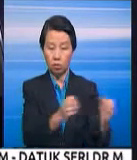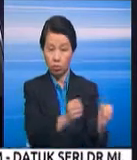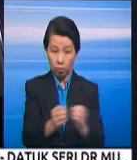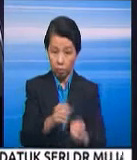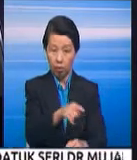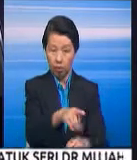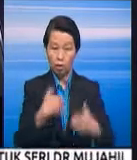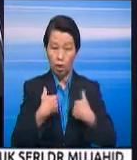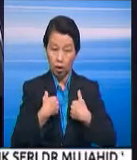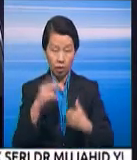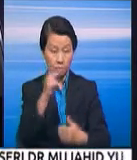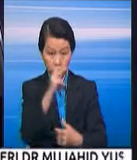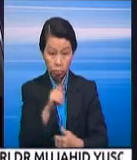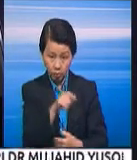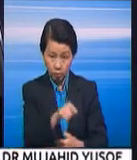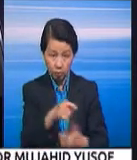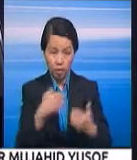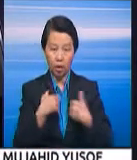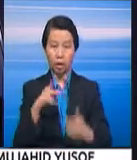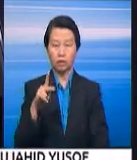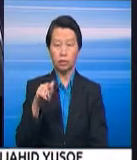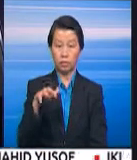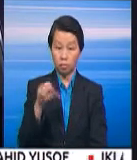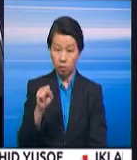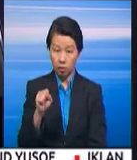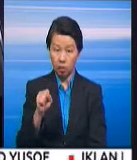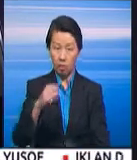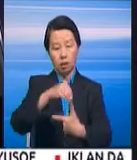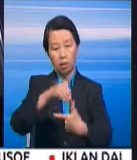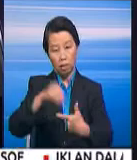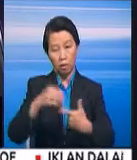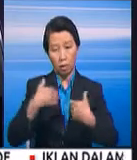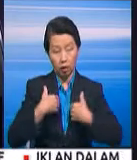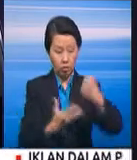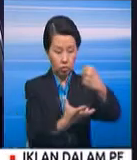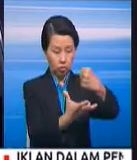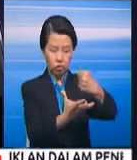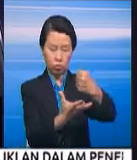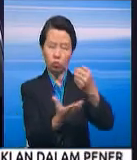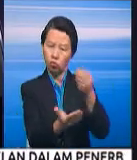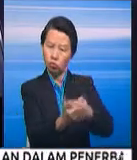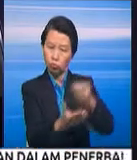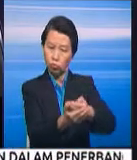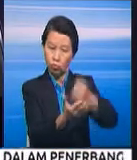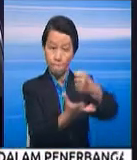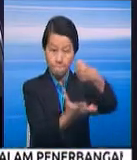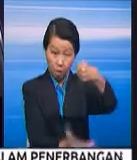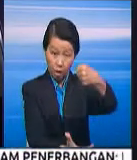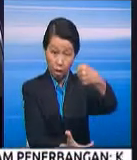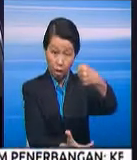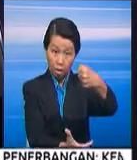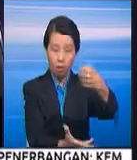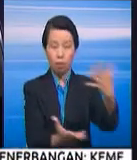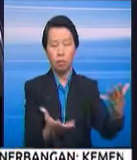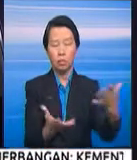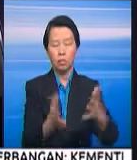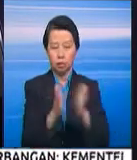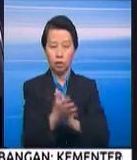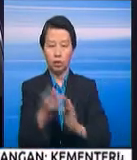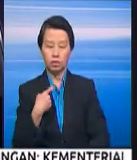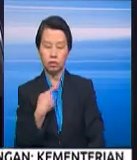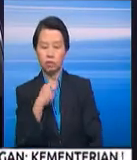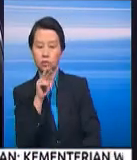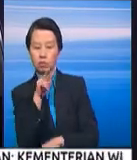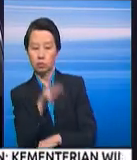itu adakah ianya mempunyai kes-kes ataupun mempunyai dana yang terlalu besar. Jadi kita akan